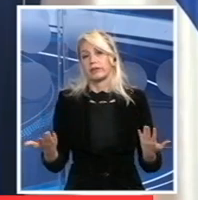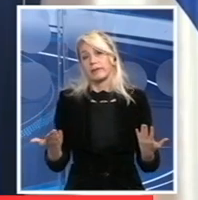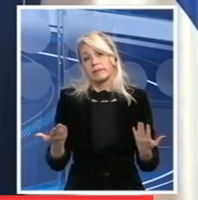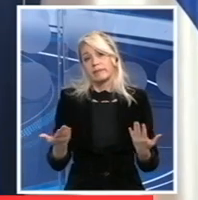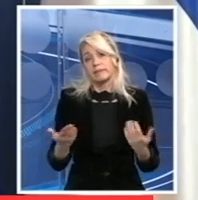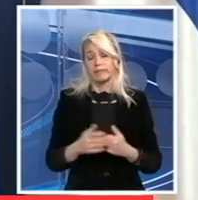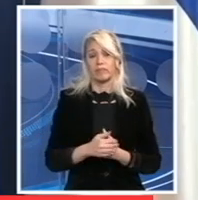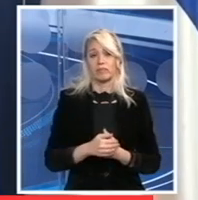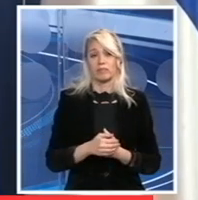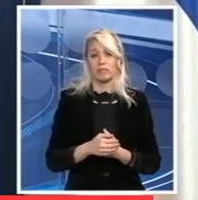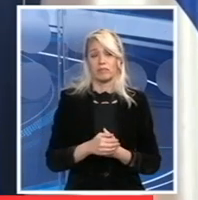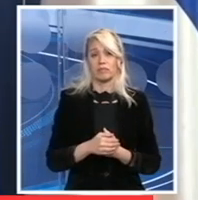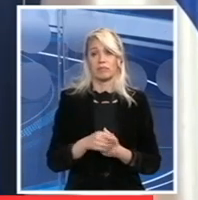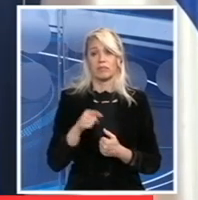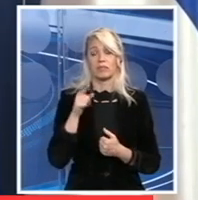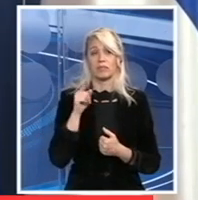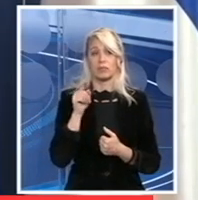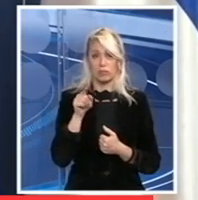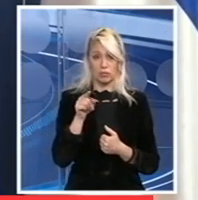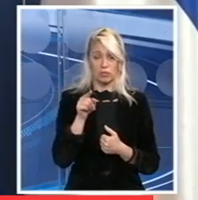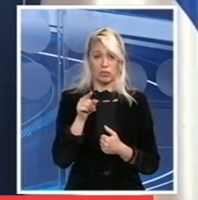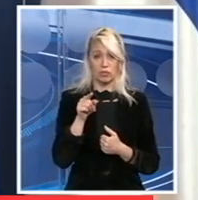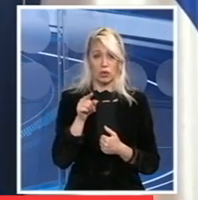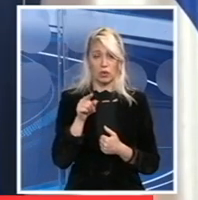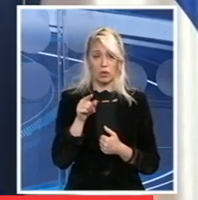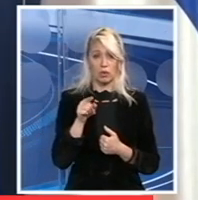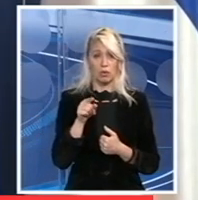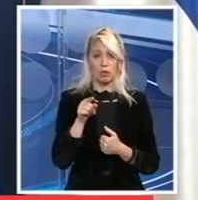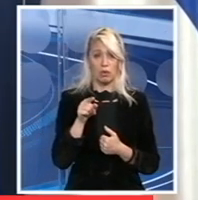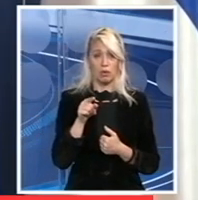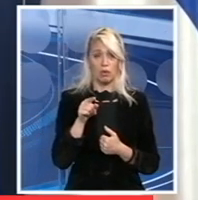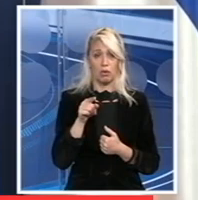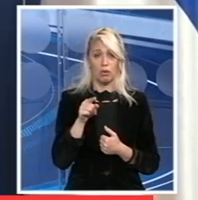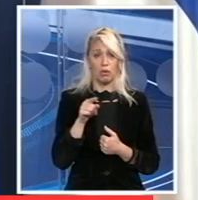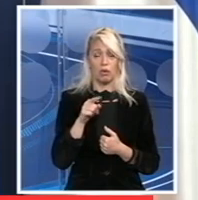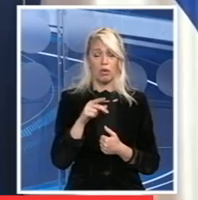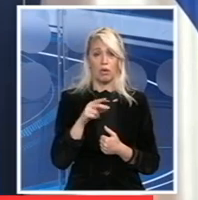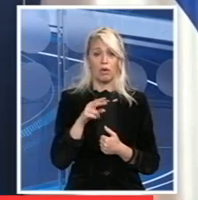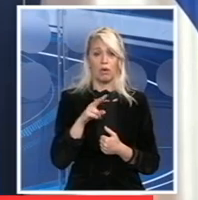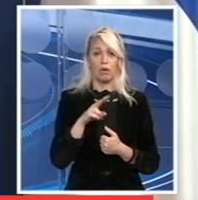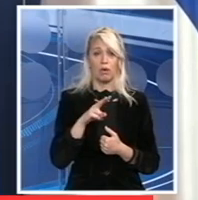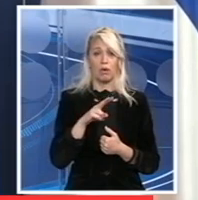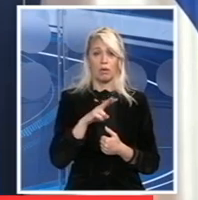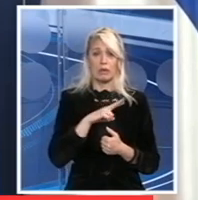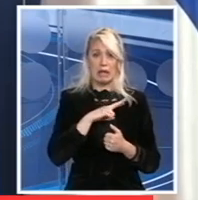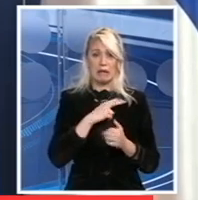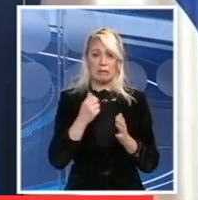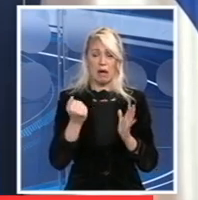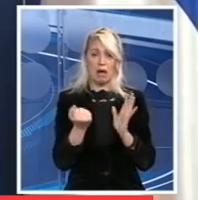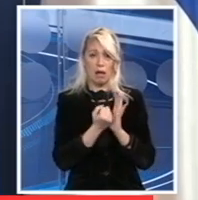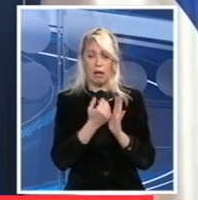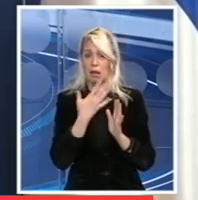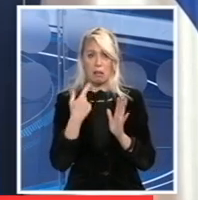Ta činjenica da postoje negativni, a da imaju COVID, to je nama dobro poznato.